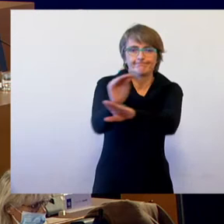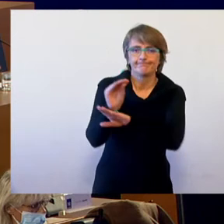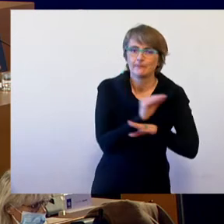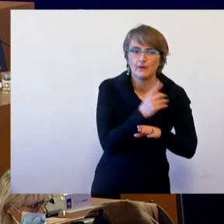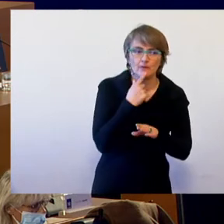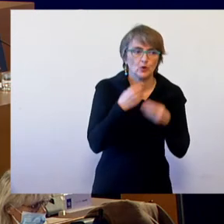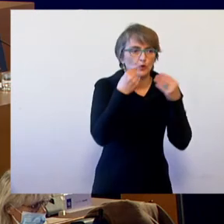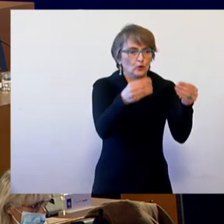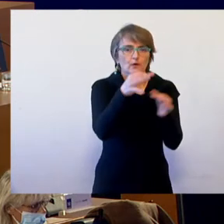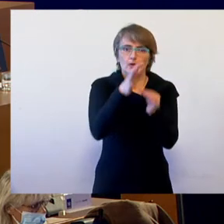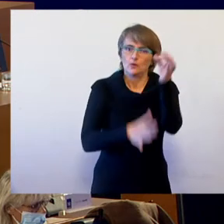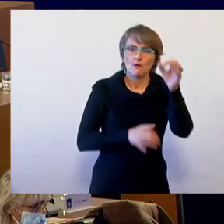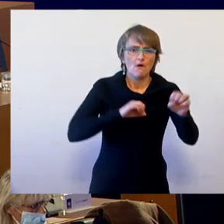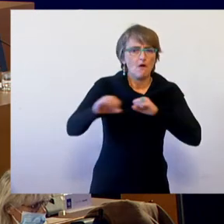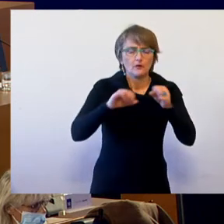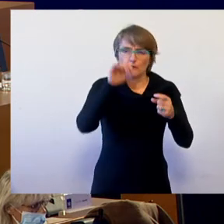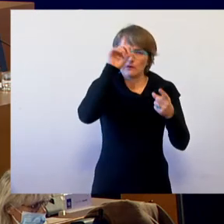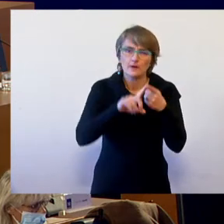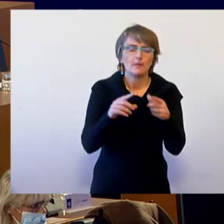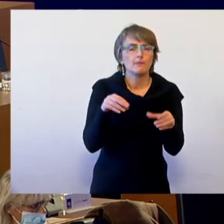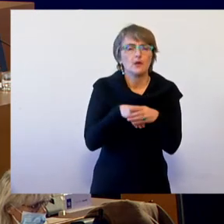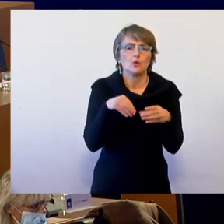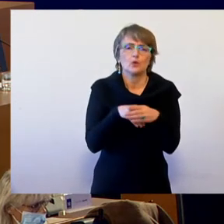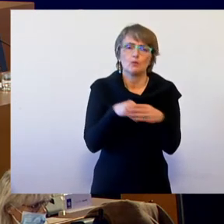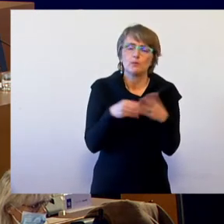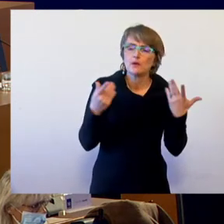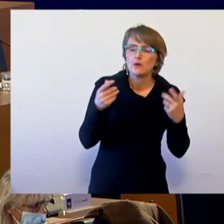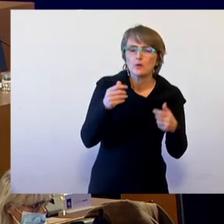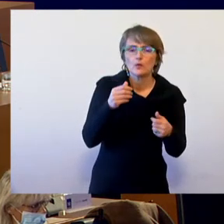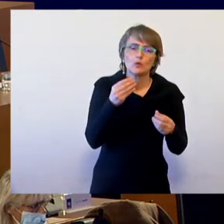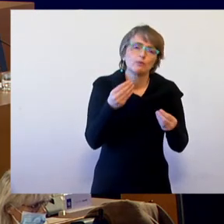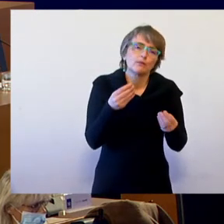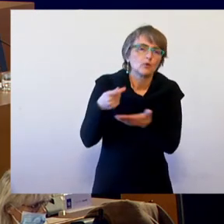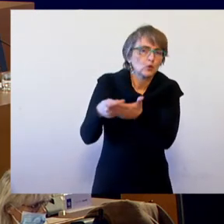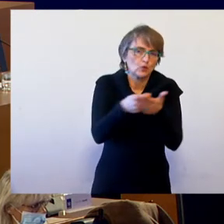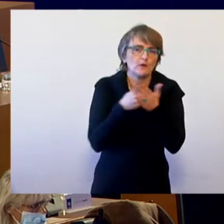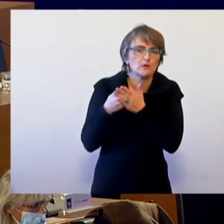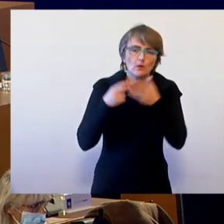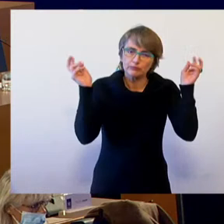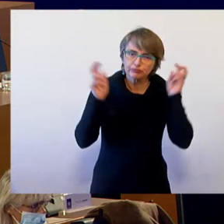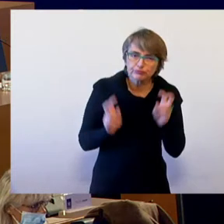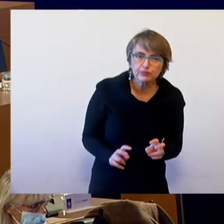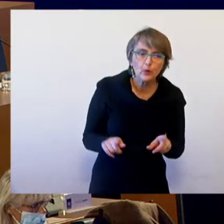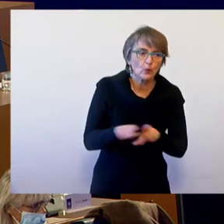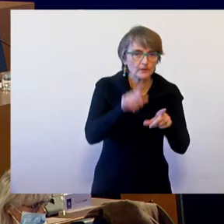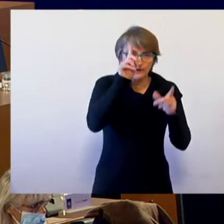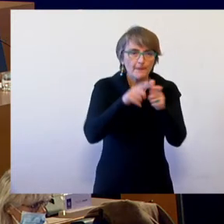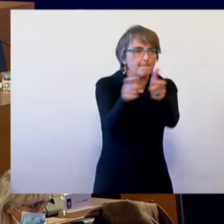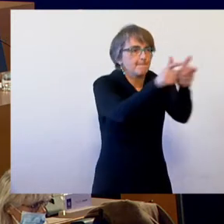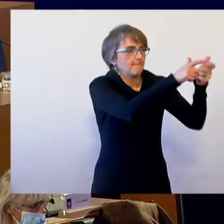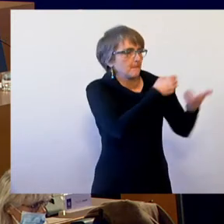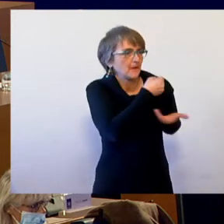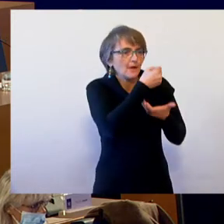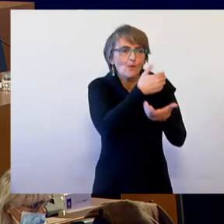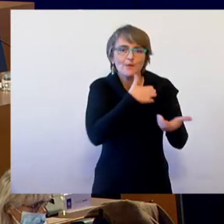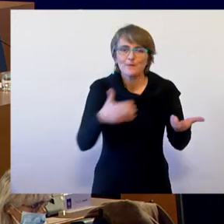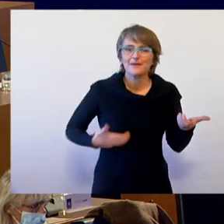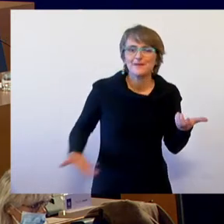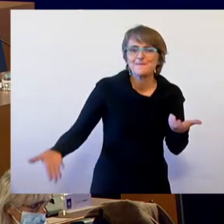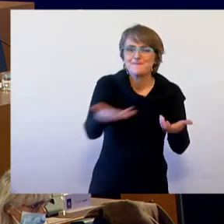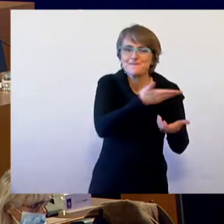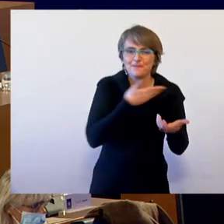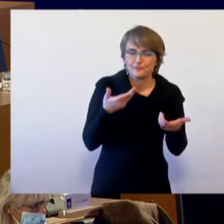matière de sobriété énergétique et de pilotage des rénovations du patrimoine municipal. C'est tout le sens de certains éléments qui